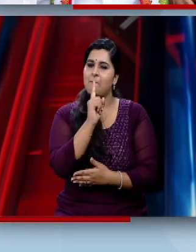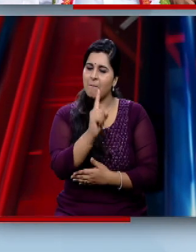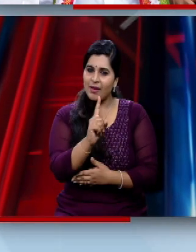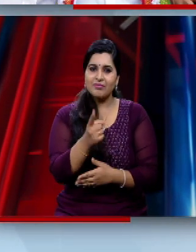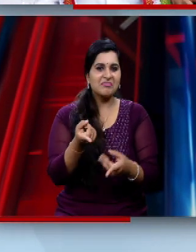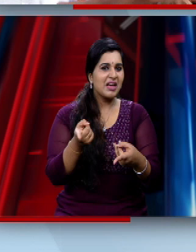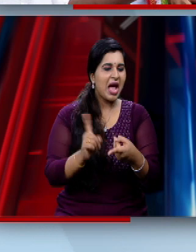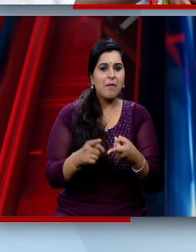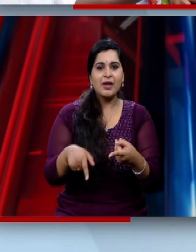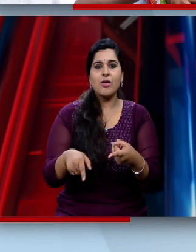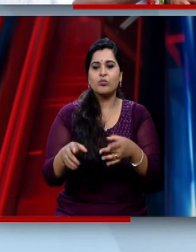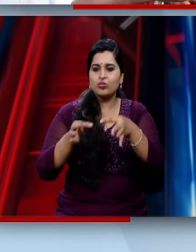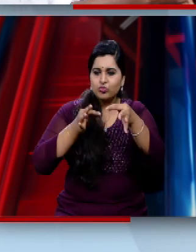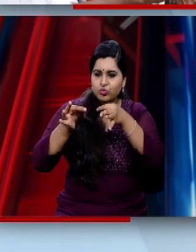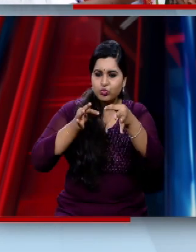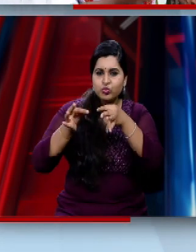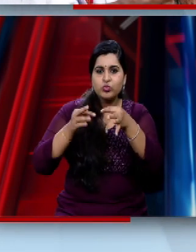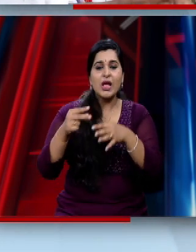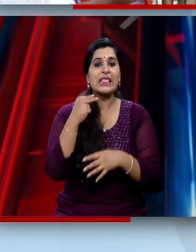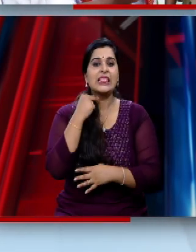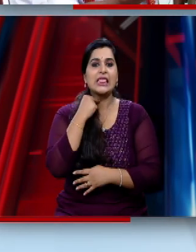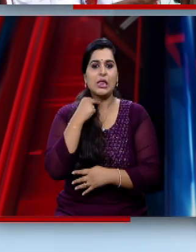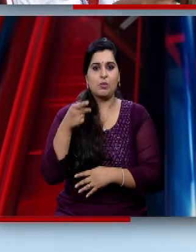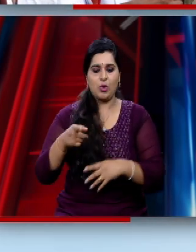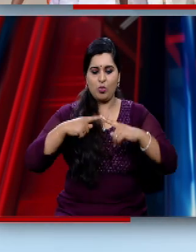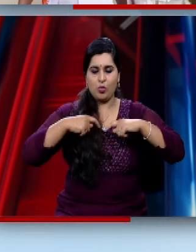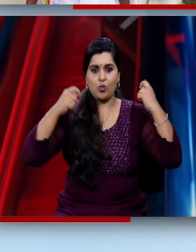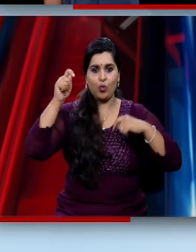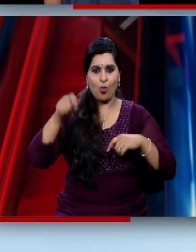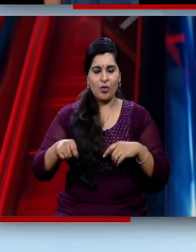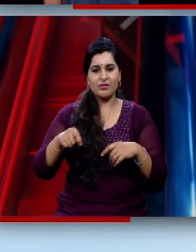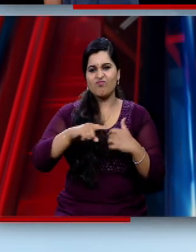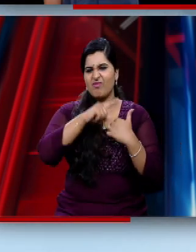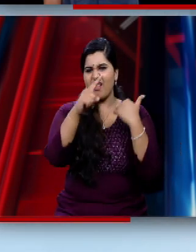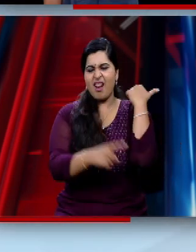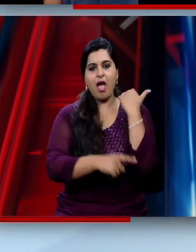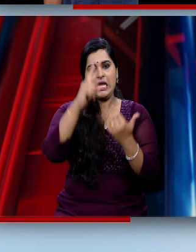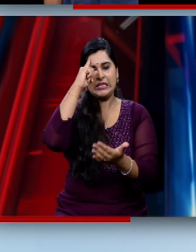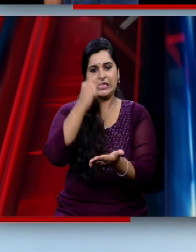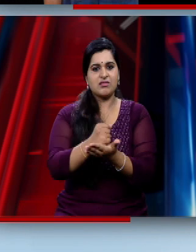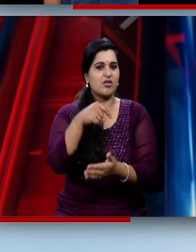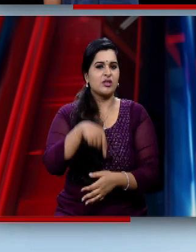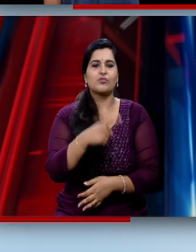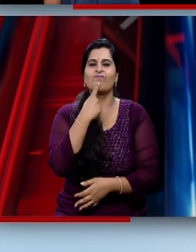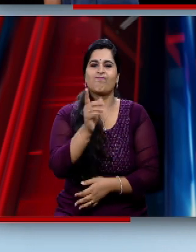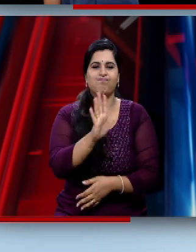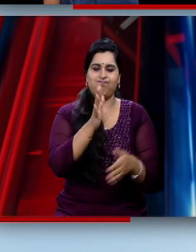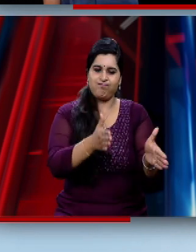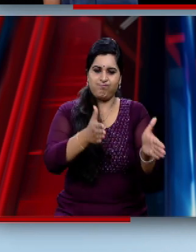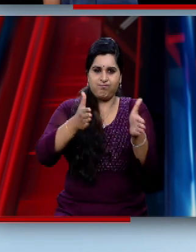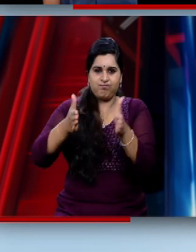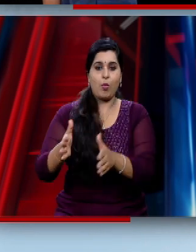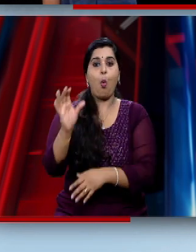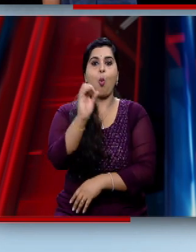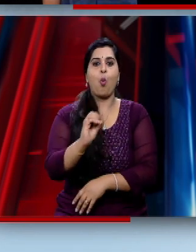വാദം പൂർത്തിയാക്കിയ തിരുവനന്തപുരം അഡീഷണൽ സെഷൻസ് കോടതി വിധി പറയുന്നത് 20-ലേക്ക് മാറ്റിവെക്കുകയായിരുന്നു. പ്രോസിക്യൂഷൻ എൽദോസിന് മുൻകൂർ